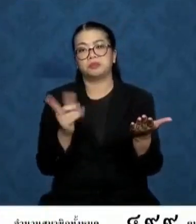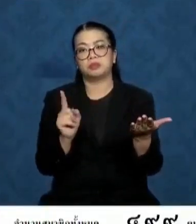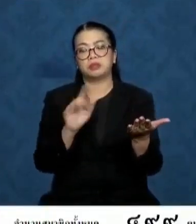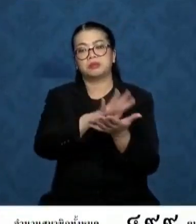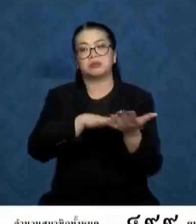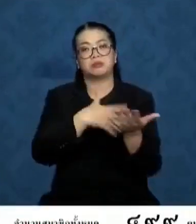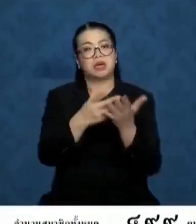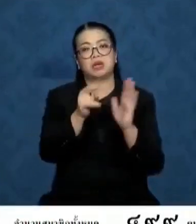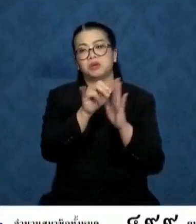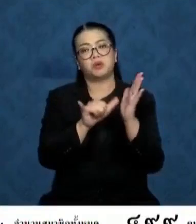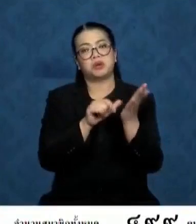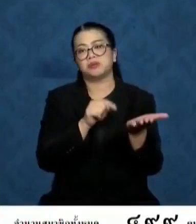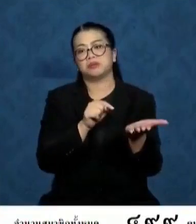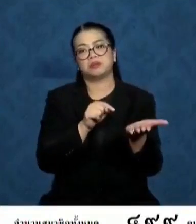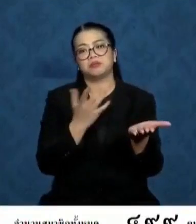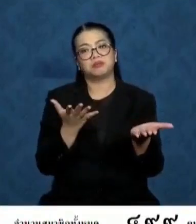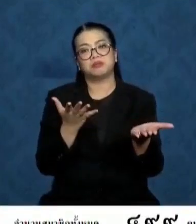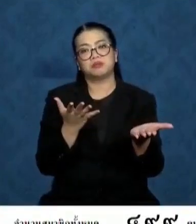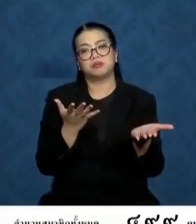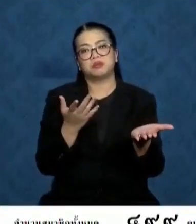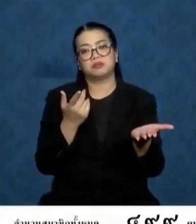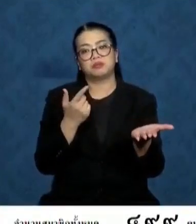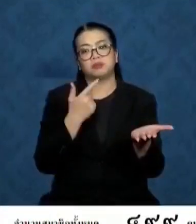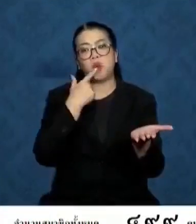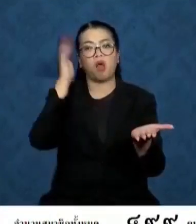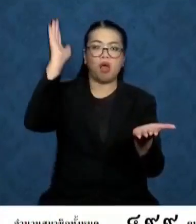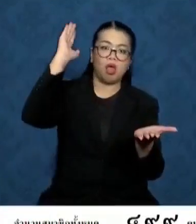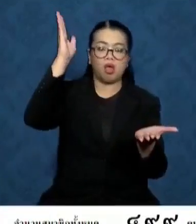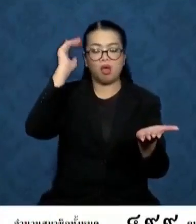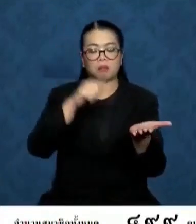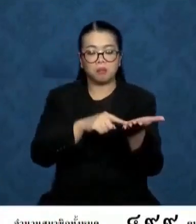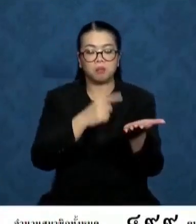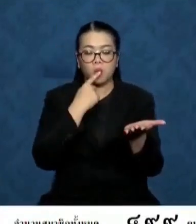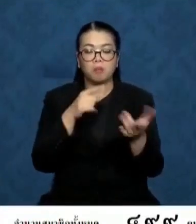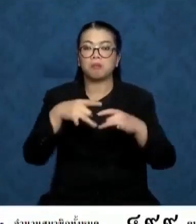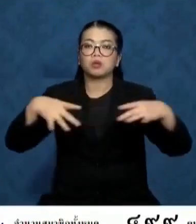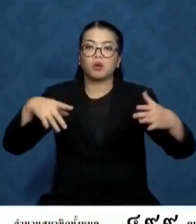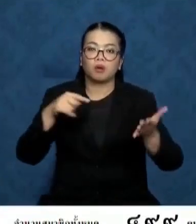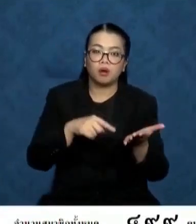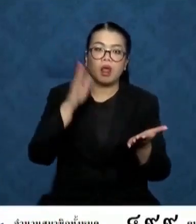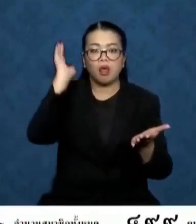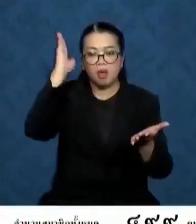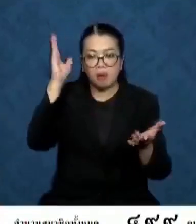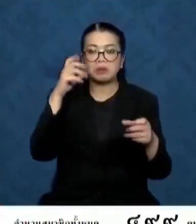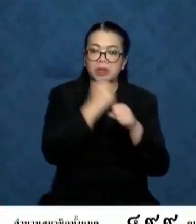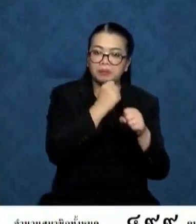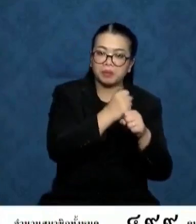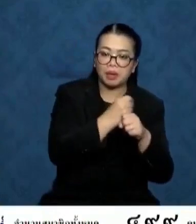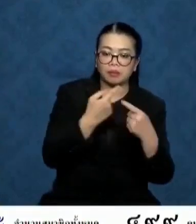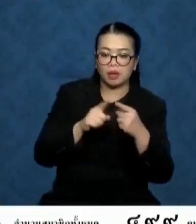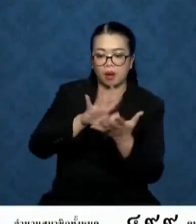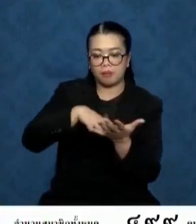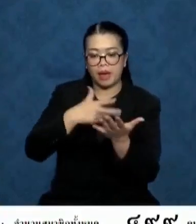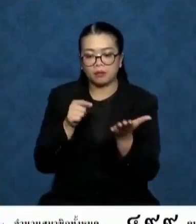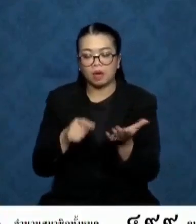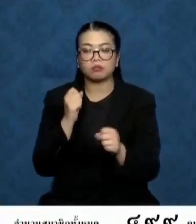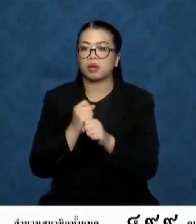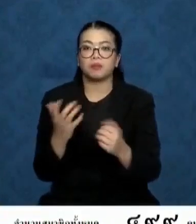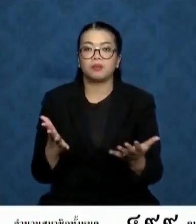นโยบายของรัฐบาลไม่เหมือไม่เหมือนกับที่เคยหาเสียงไว้บ้างหรือไม่มีความชัดเจน